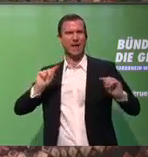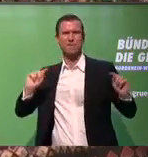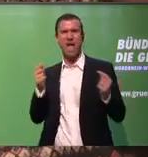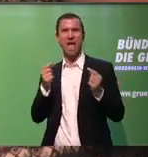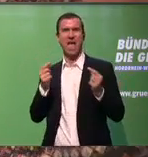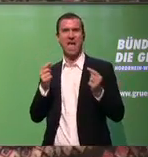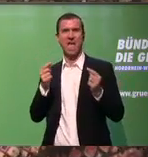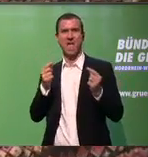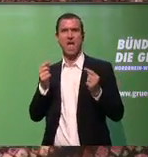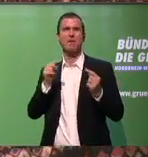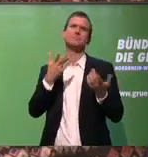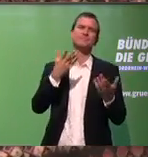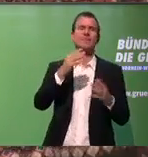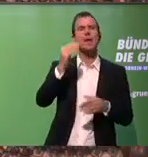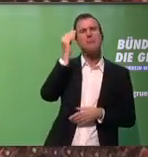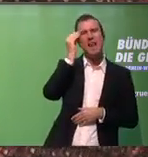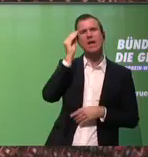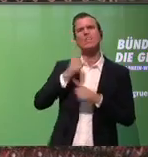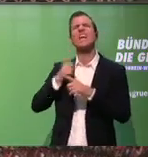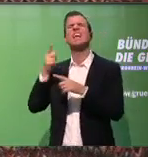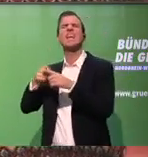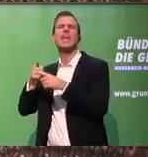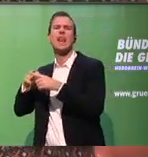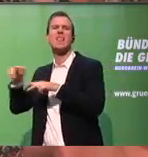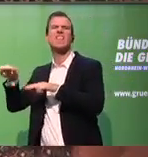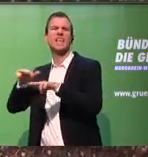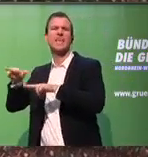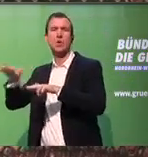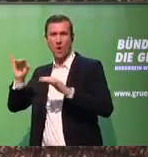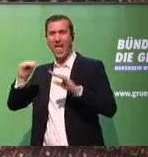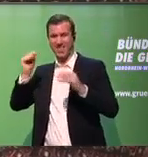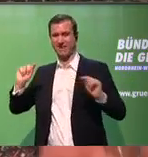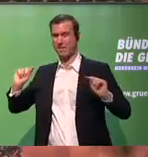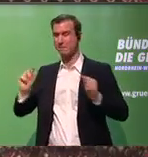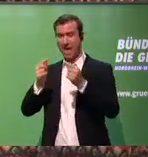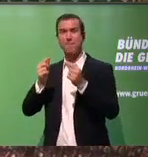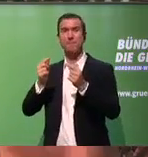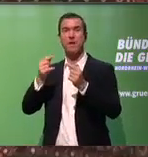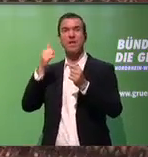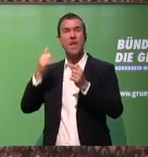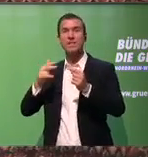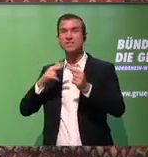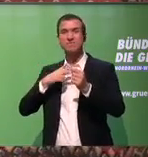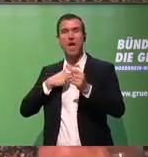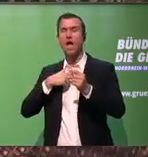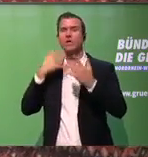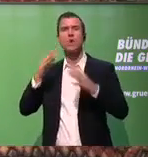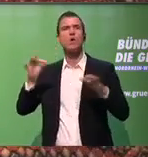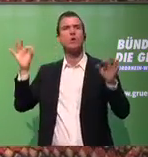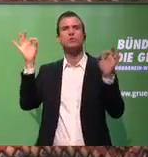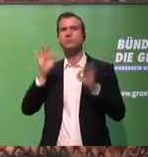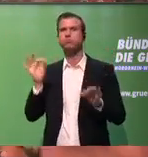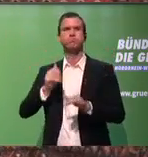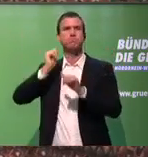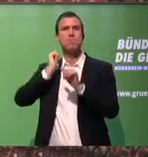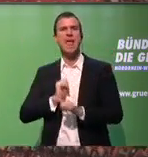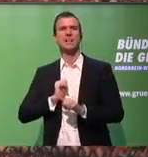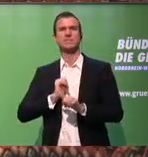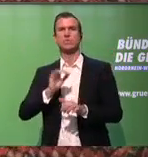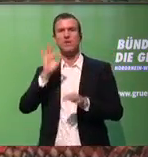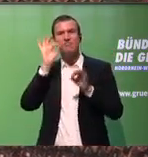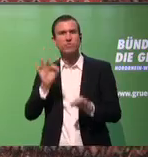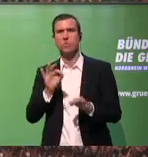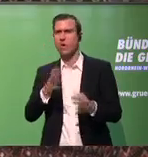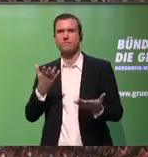beziehungsweise Merkel und griechische Regierung, das ist inzwischen eine echte, furchtbare Belastung für die